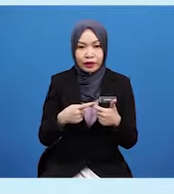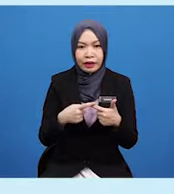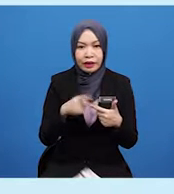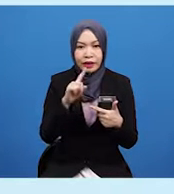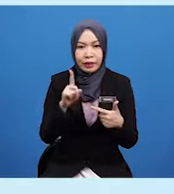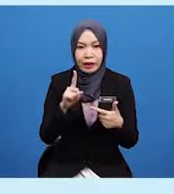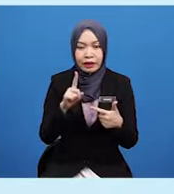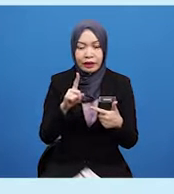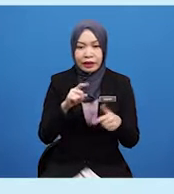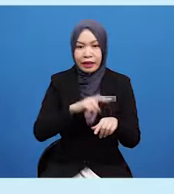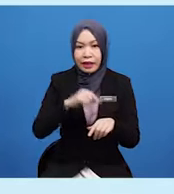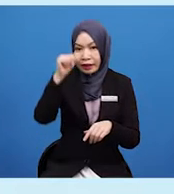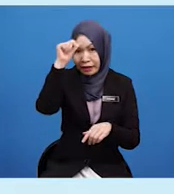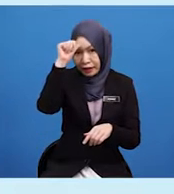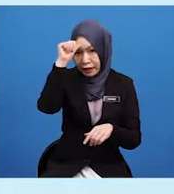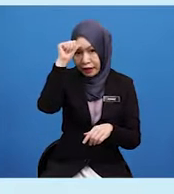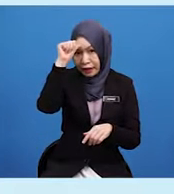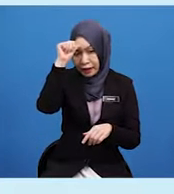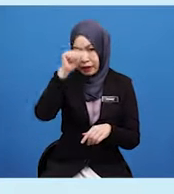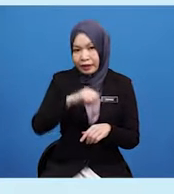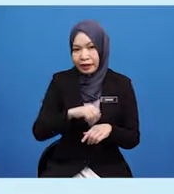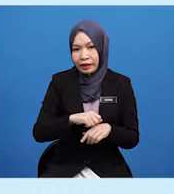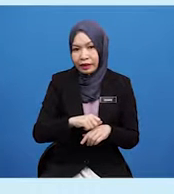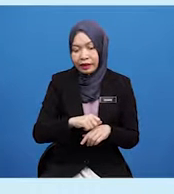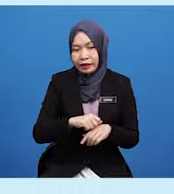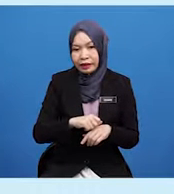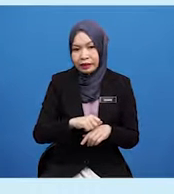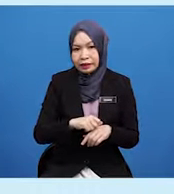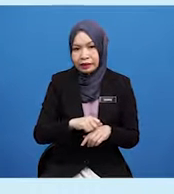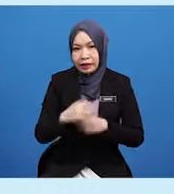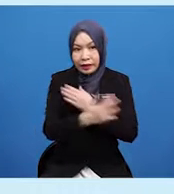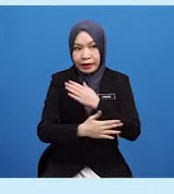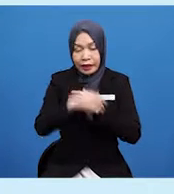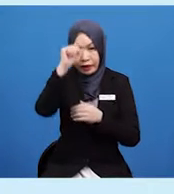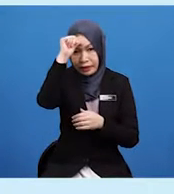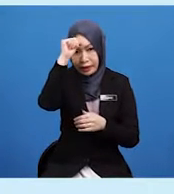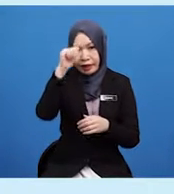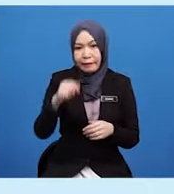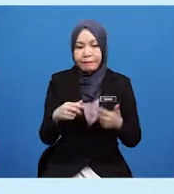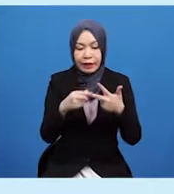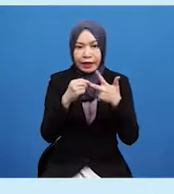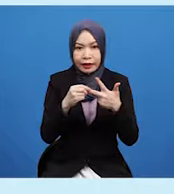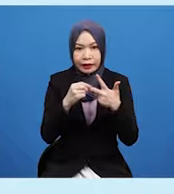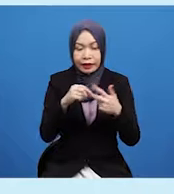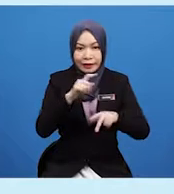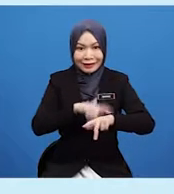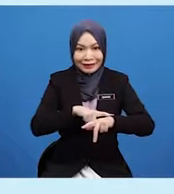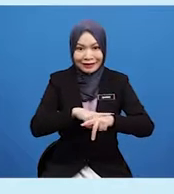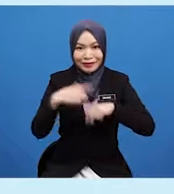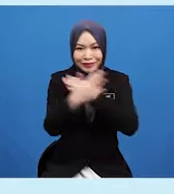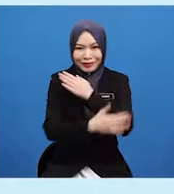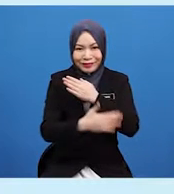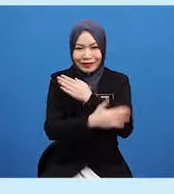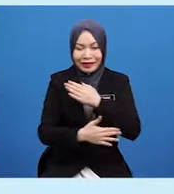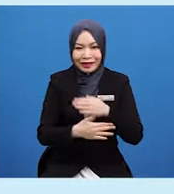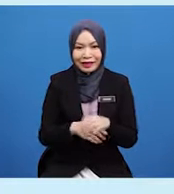India lokasi yang ketiga ialah Iya betul altamyra yang terletak di mana